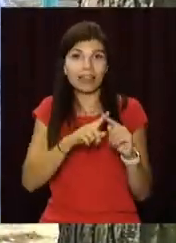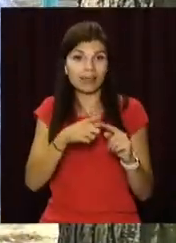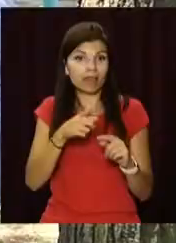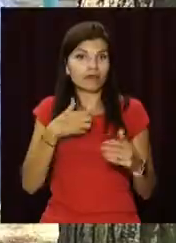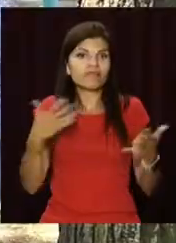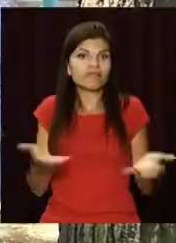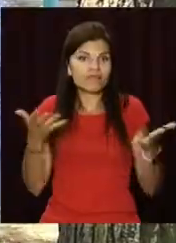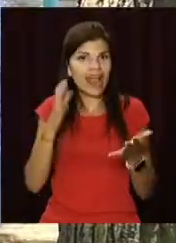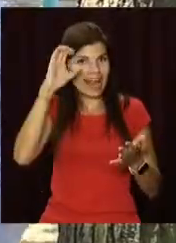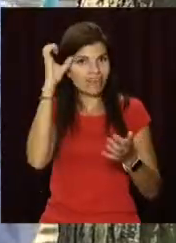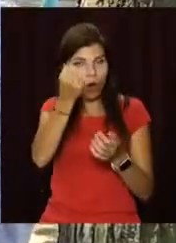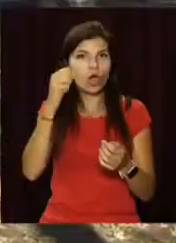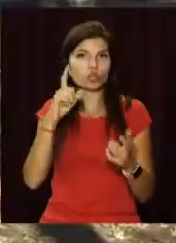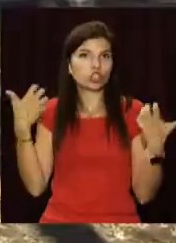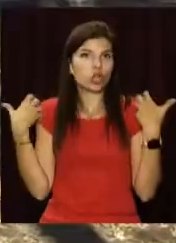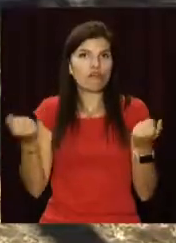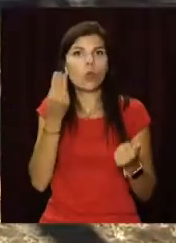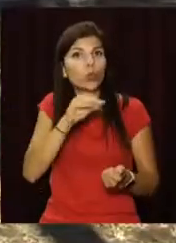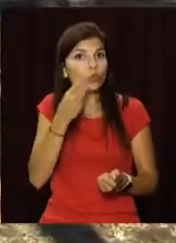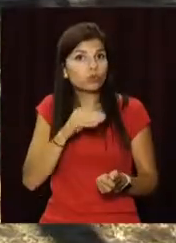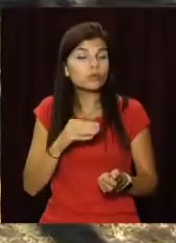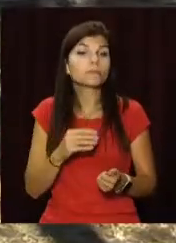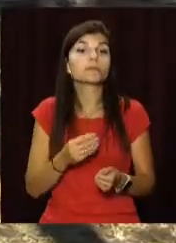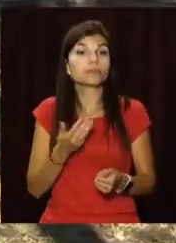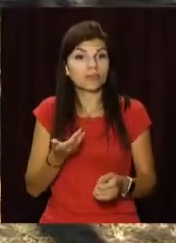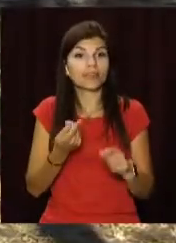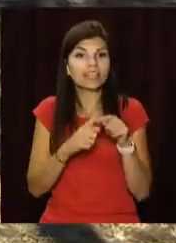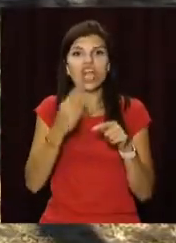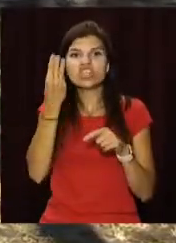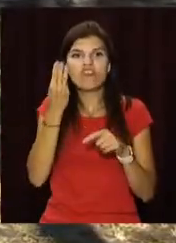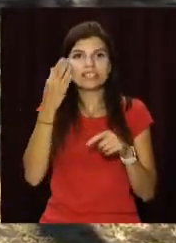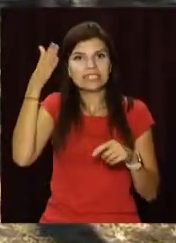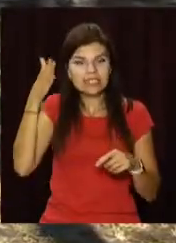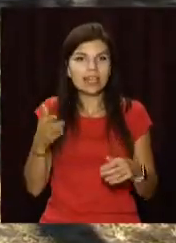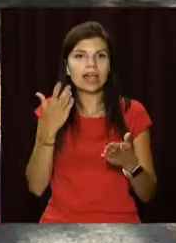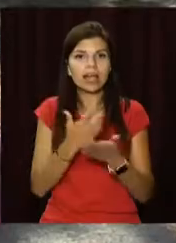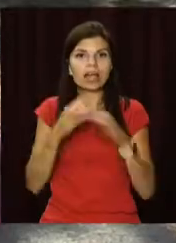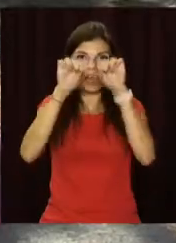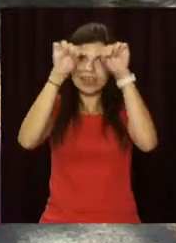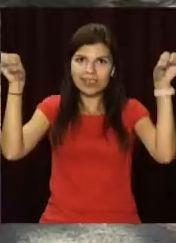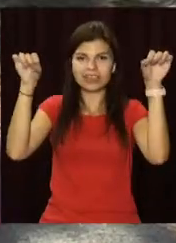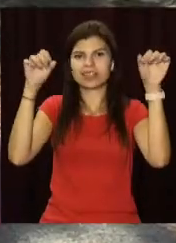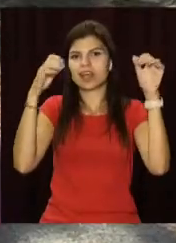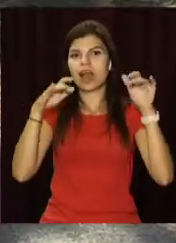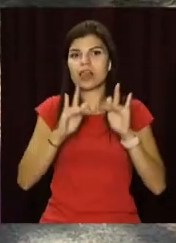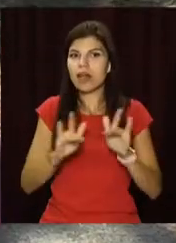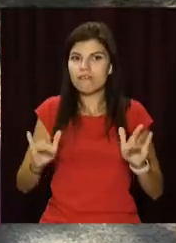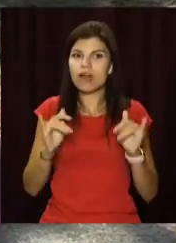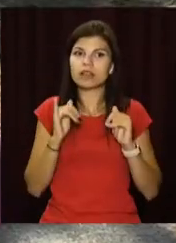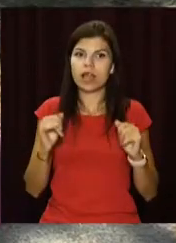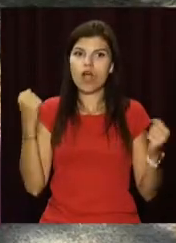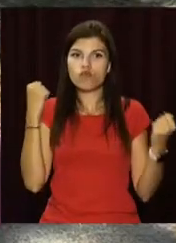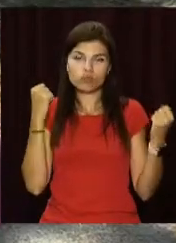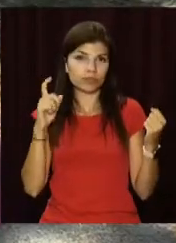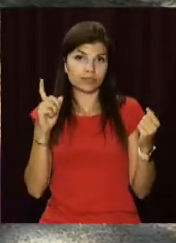і улучшати своє здоров'я. На новій спортивній локації – шведська стінка, гімнастичні бруси, перекладина, лава для динамічних